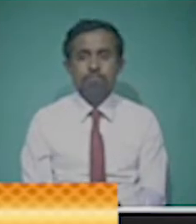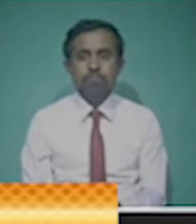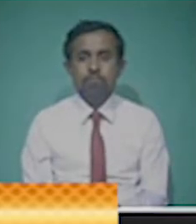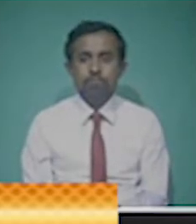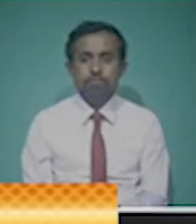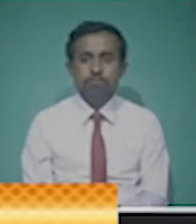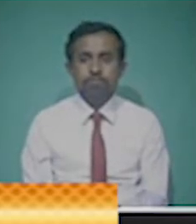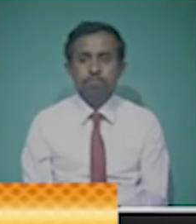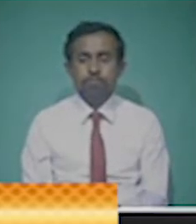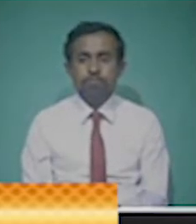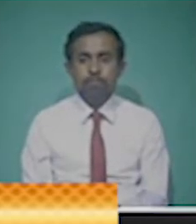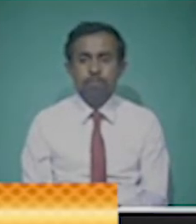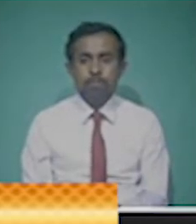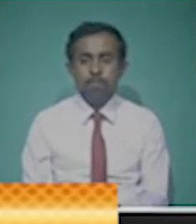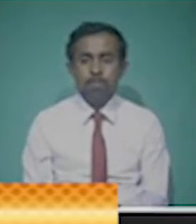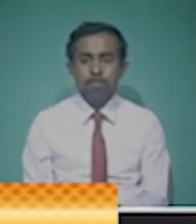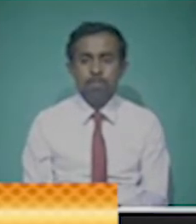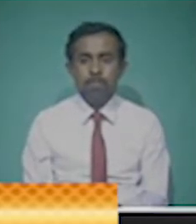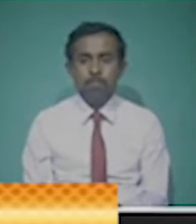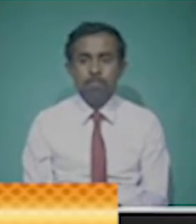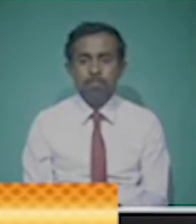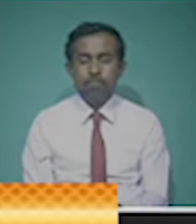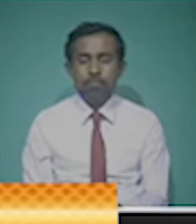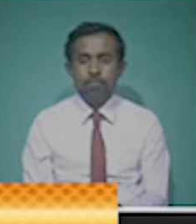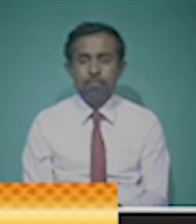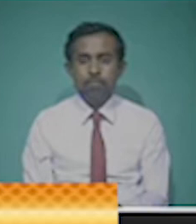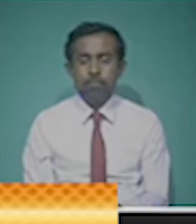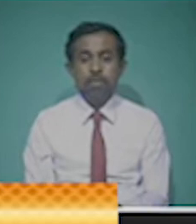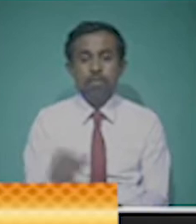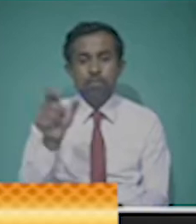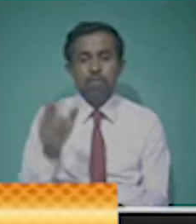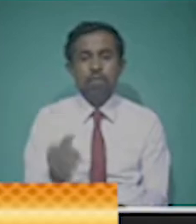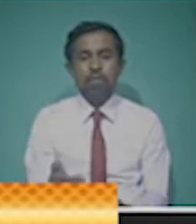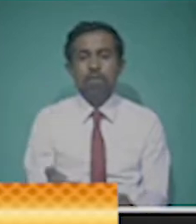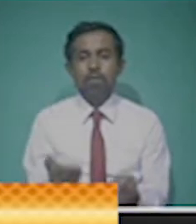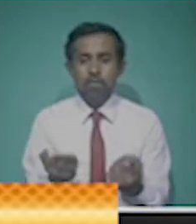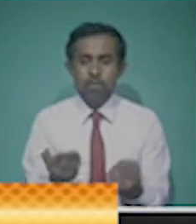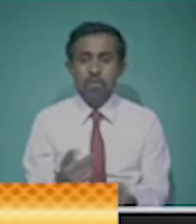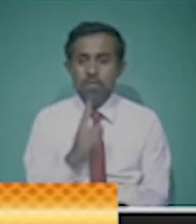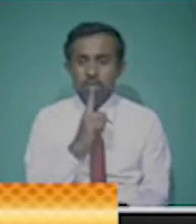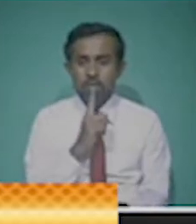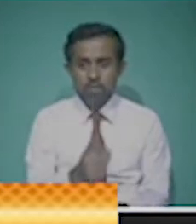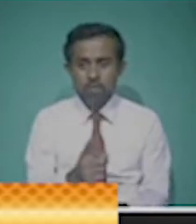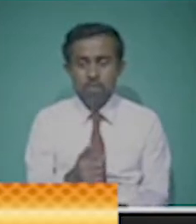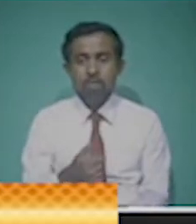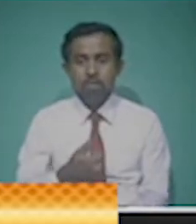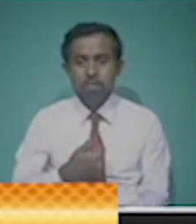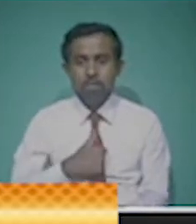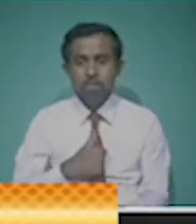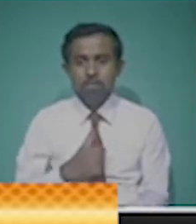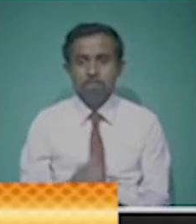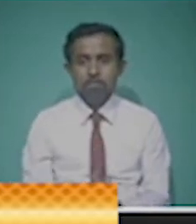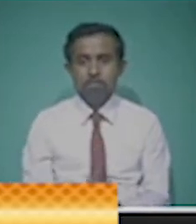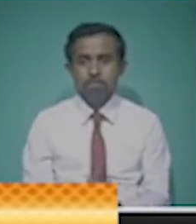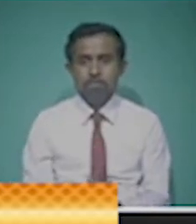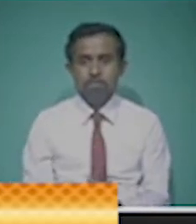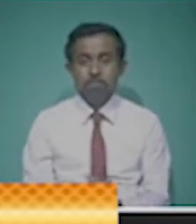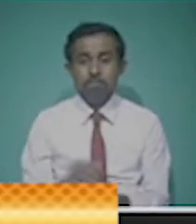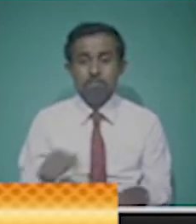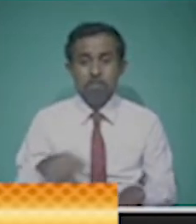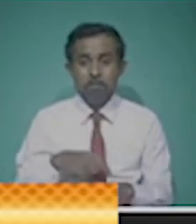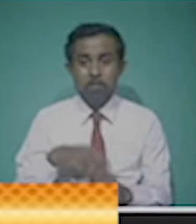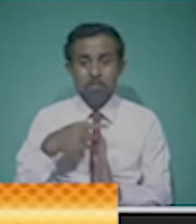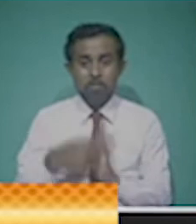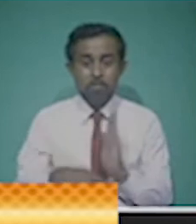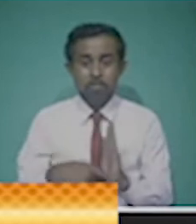But I also will appeal to you, you know, at this juncture, the country is going through a tremendous hardship. So this is